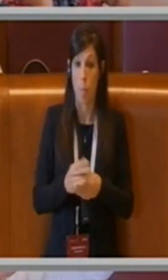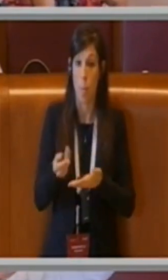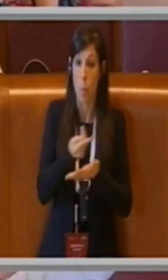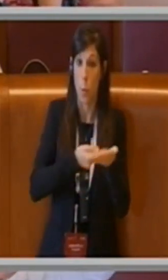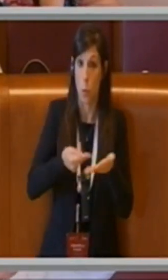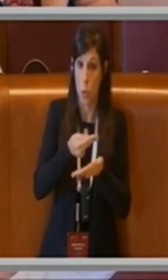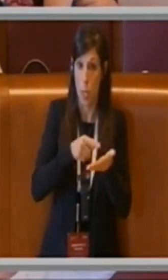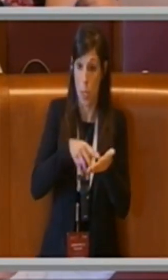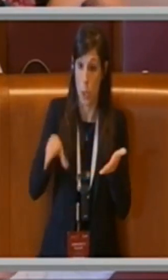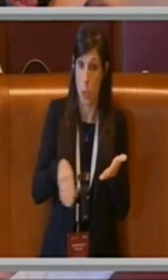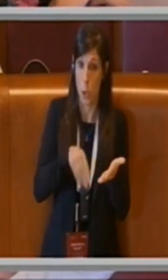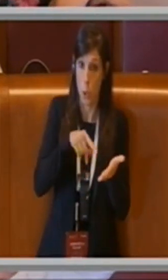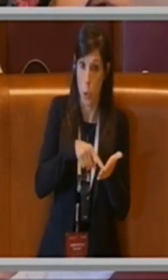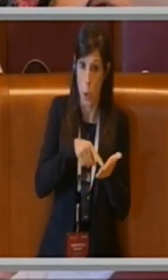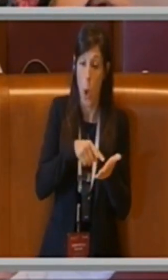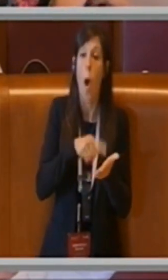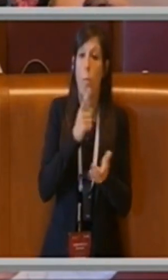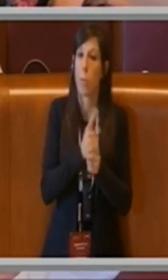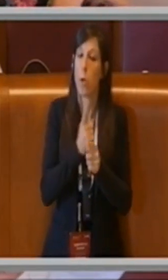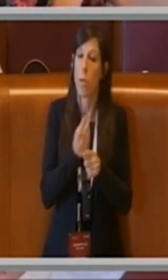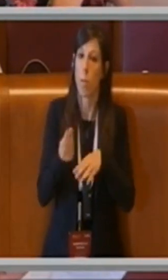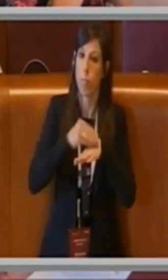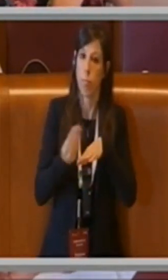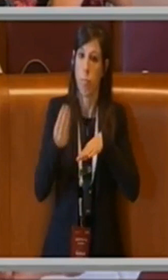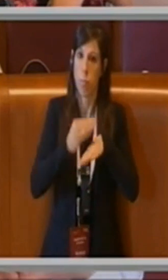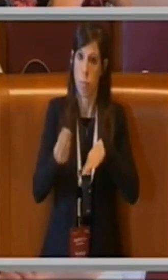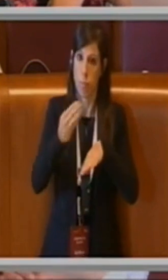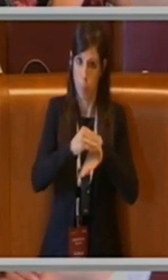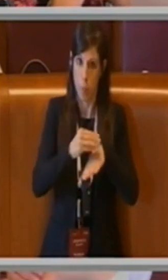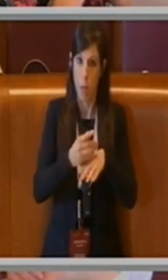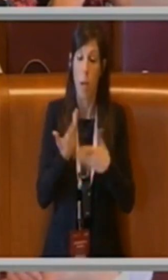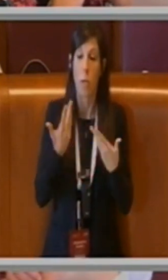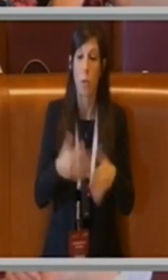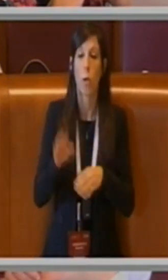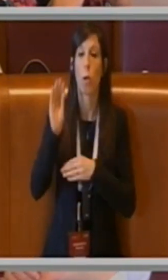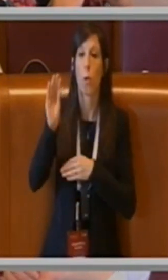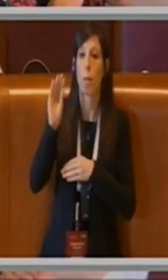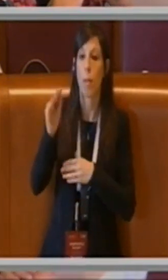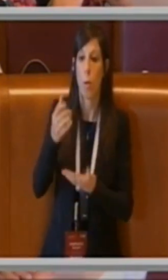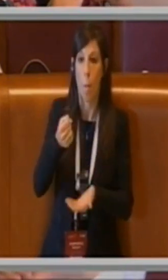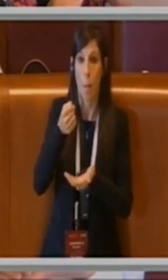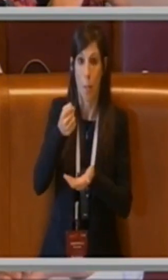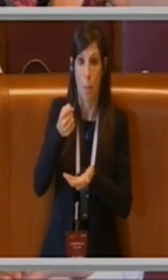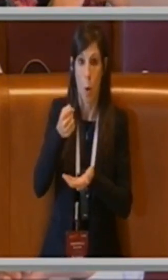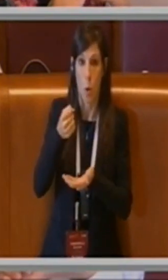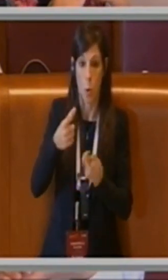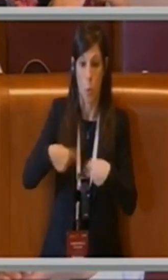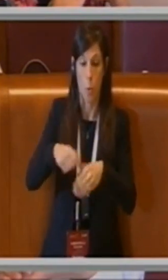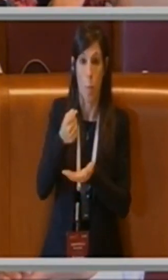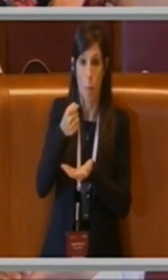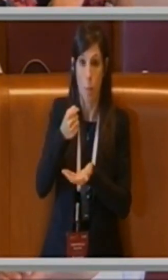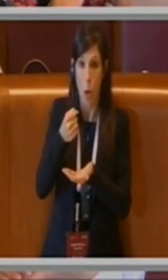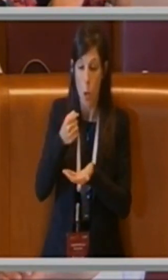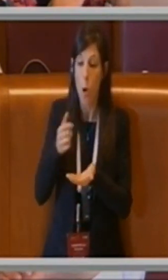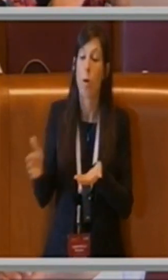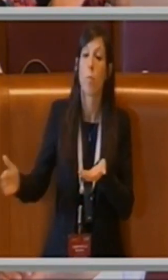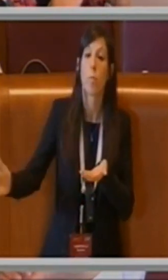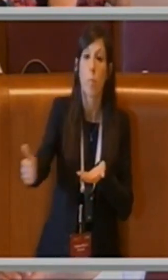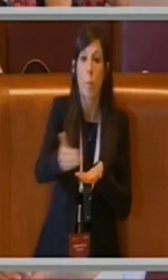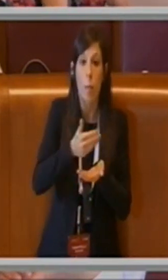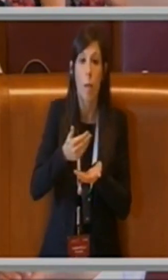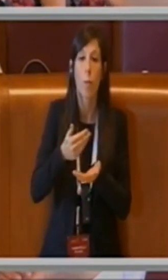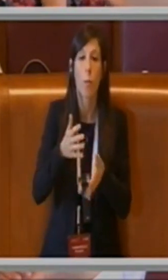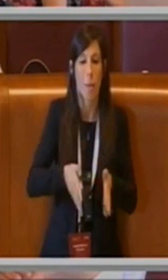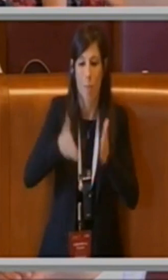progetto iniziale vada anche potenziato. Abbiamo chiesto al Dipartimento Patrimonio di reperire tutti gli immobili in